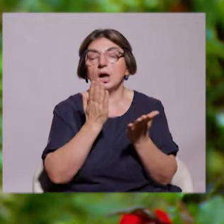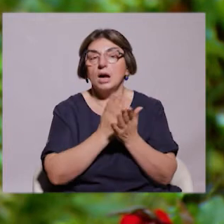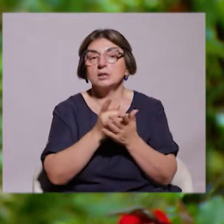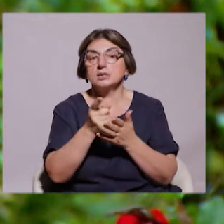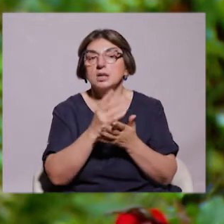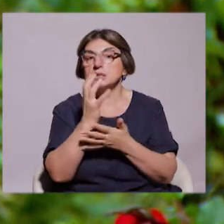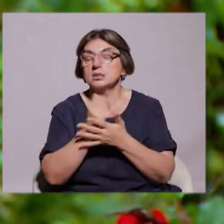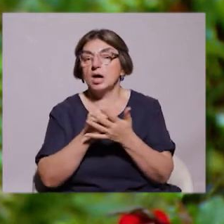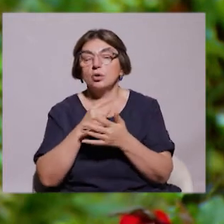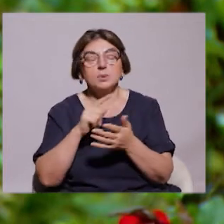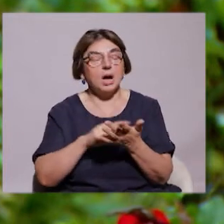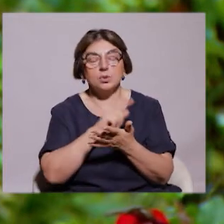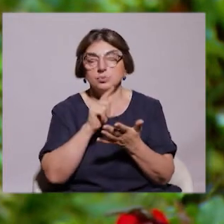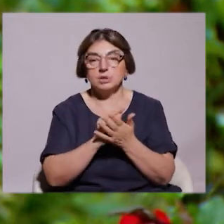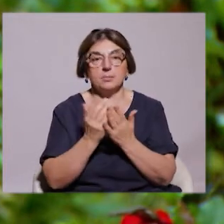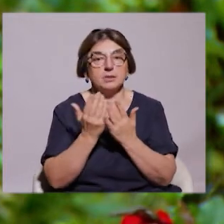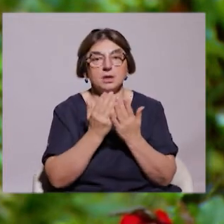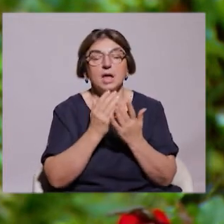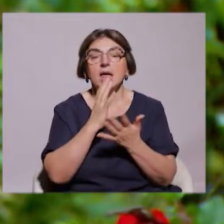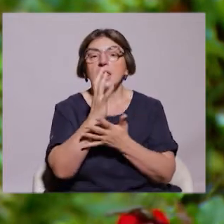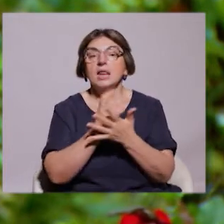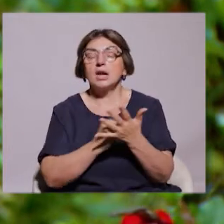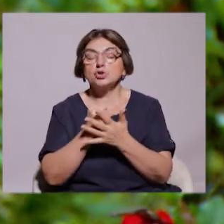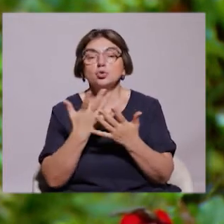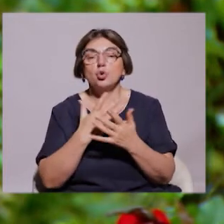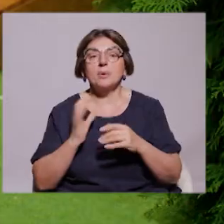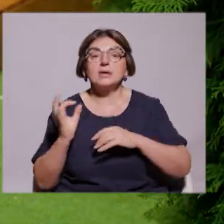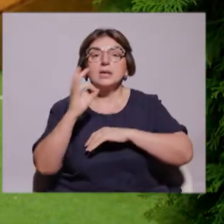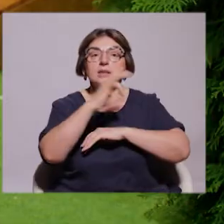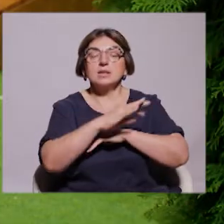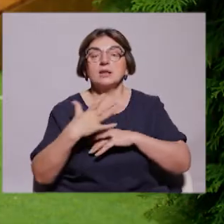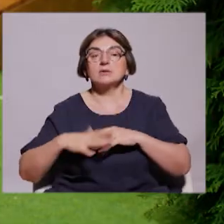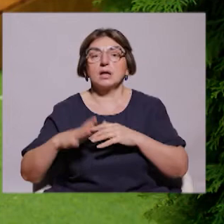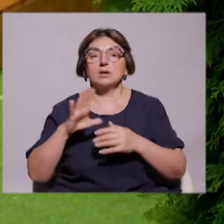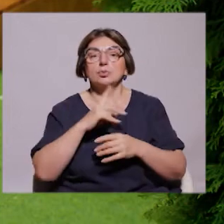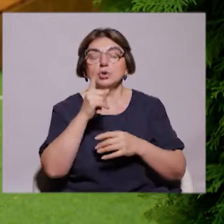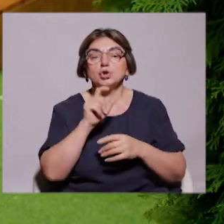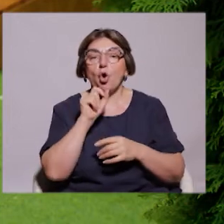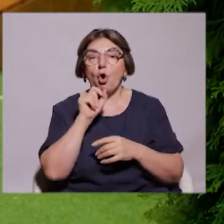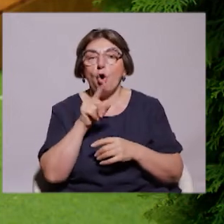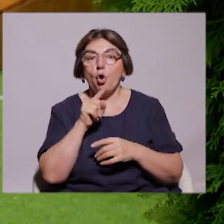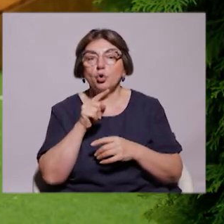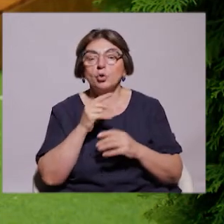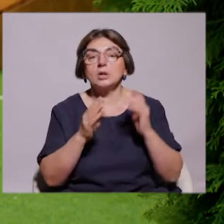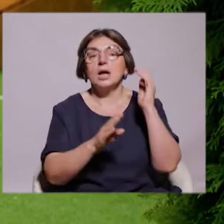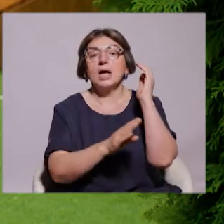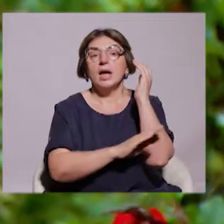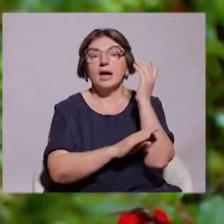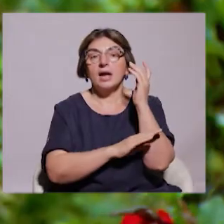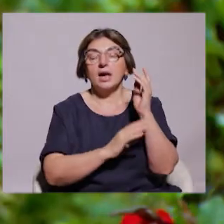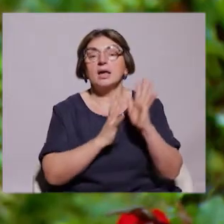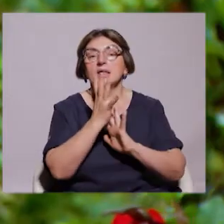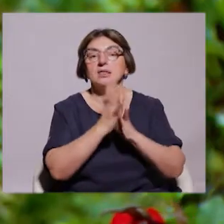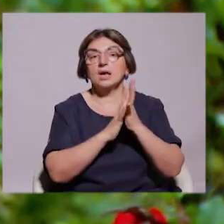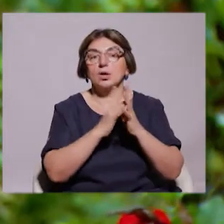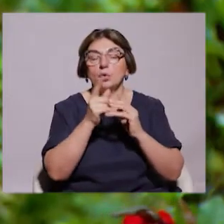ეს არის უპირველეს ყოვლისა ოქრო, ეს არის ხეტყე, იმიტომ რომ ბერძნების გემჩენებლობისათვის ძალიან დიდი მნიშვნელობა ჰქონდა ამ მასალას,